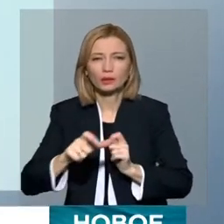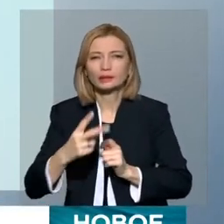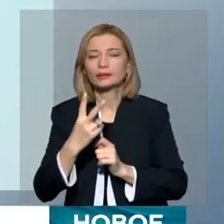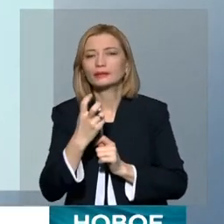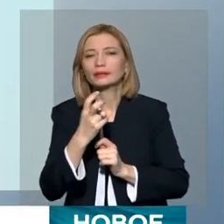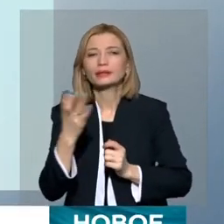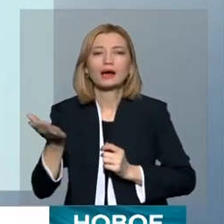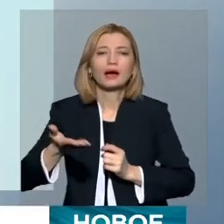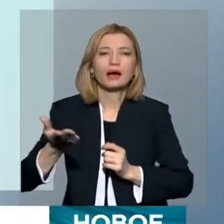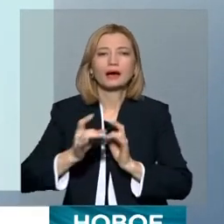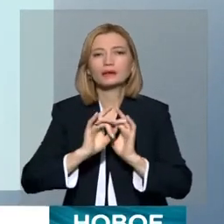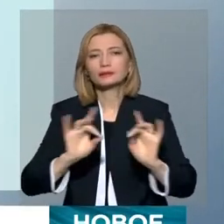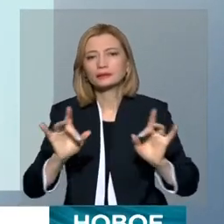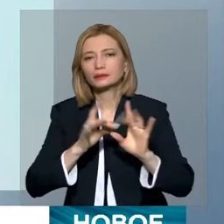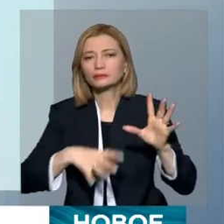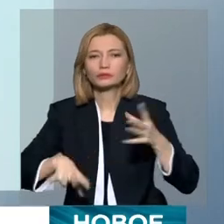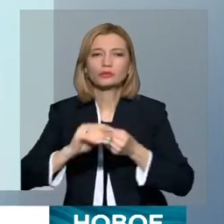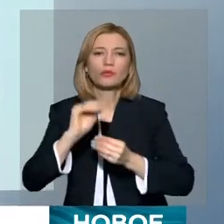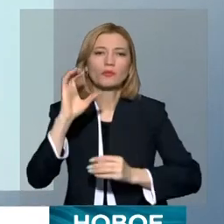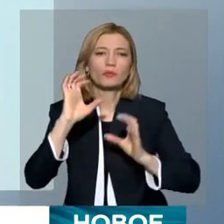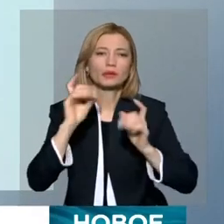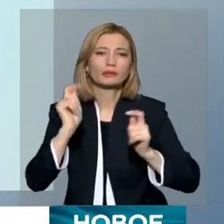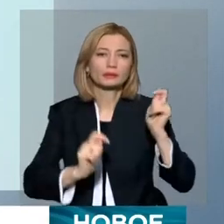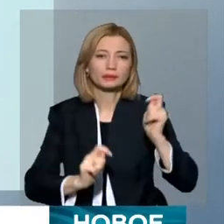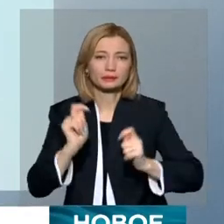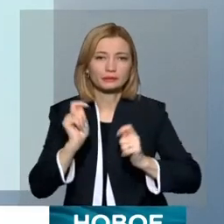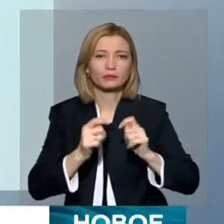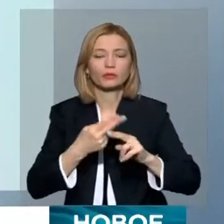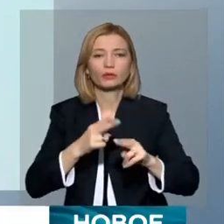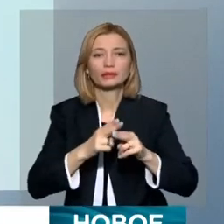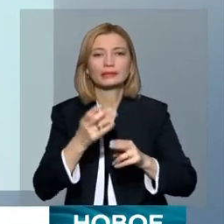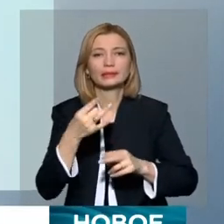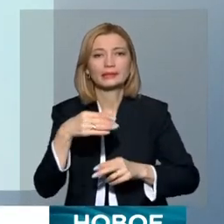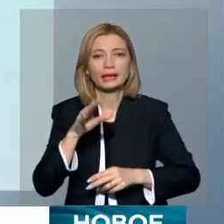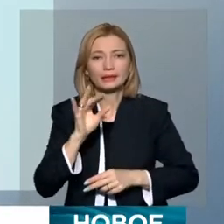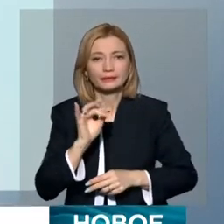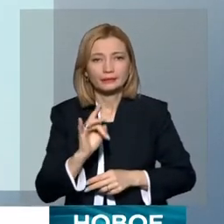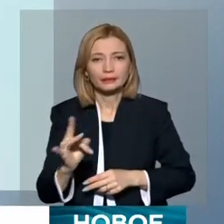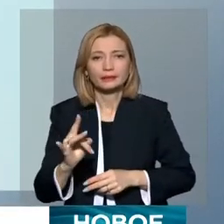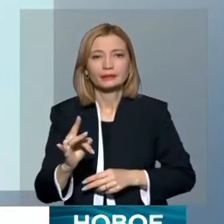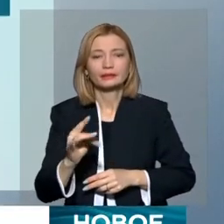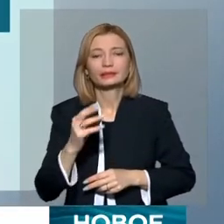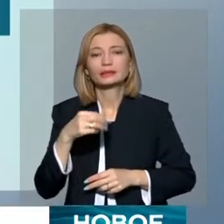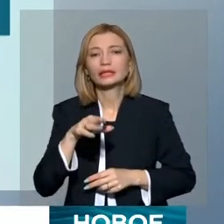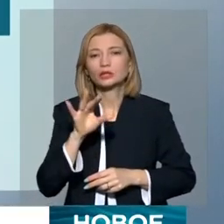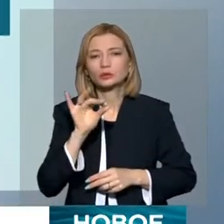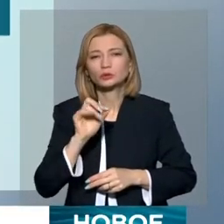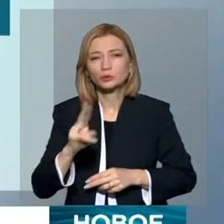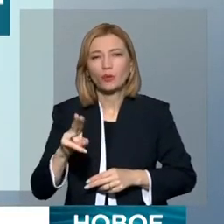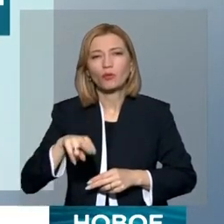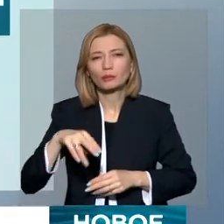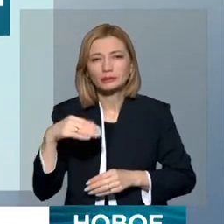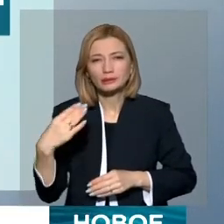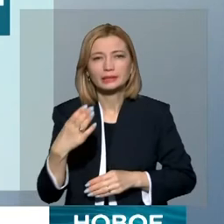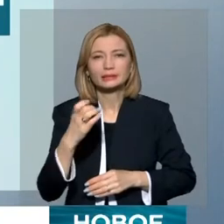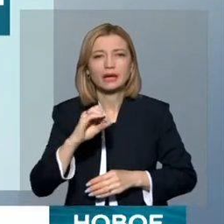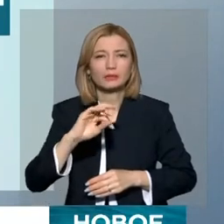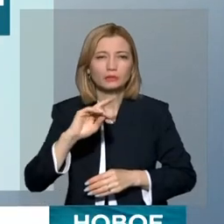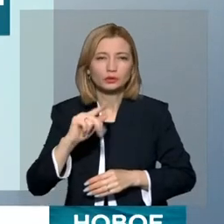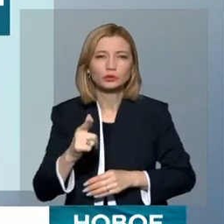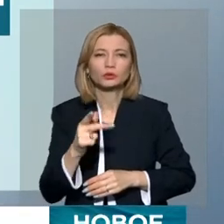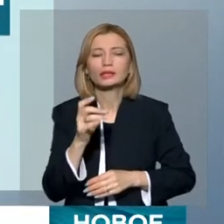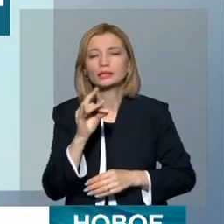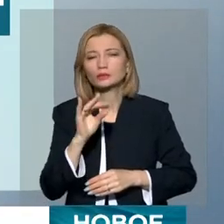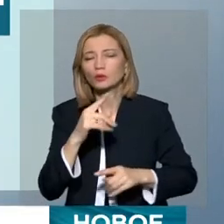всего мира. В этом внушительном списке основатель InDriver, вице-президент TikTok, руководство Samsung Electronics и